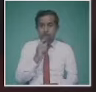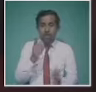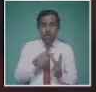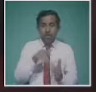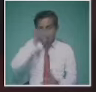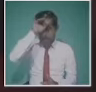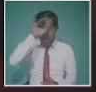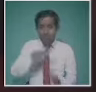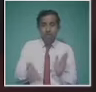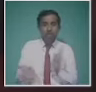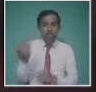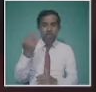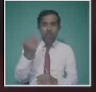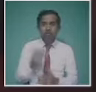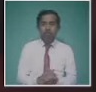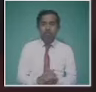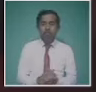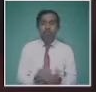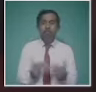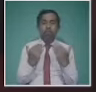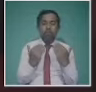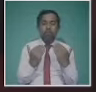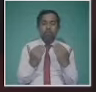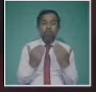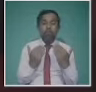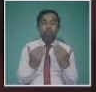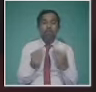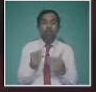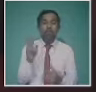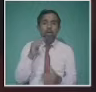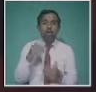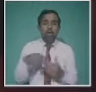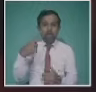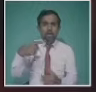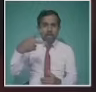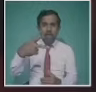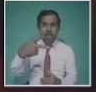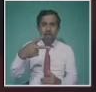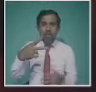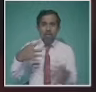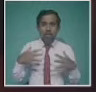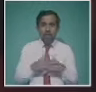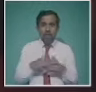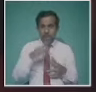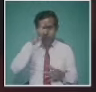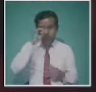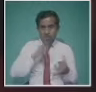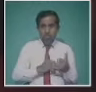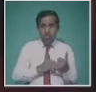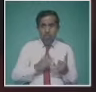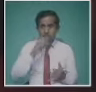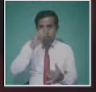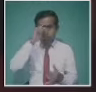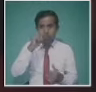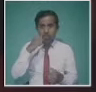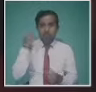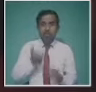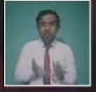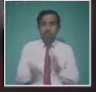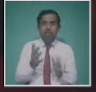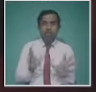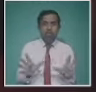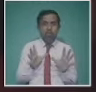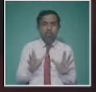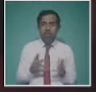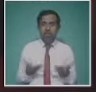ඊජිප්තුවට යවන්නේ උපදේශකවරයා රනිල් වික්‍රමසිංහ මහත්තයා දැන් හිට අනිද්දා වීරවංශ මහත්තයා සෝල්ලායි මහත්තයා තාත්මලාහරි සමුළුවකට ඇරියොත් ඒ ගැන පුදු